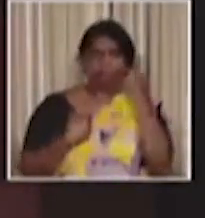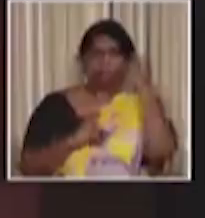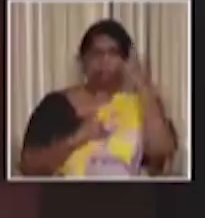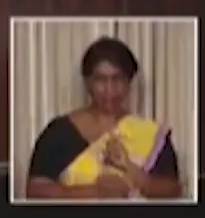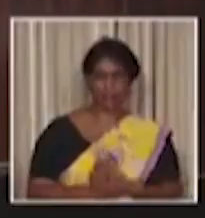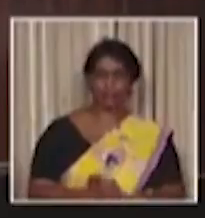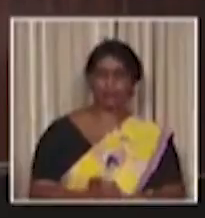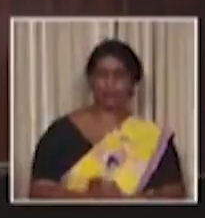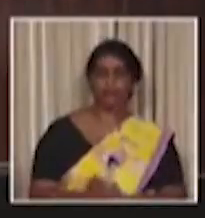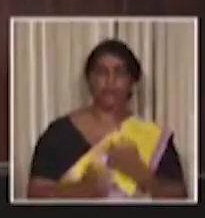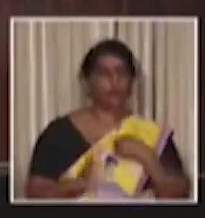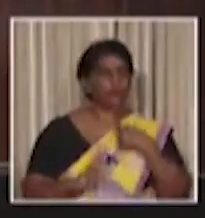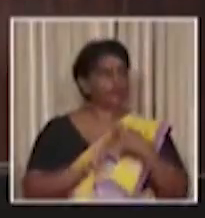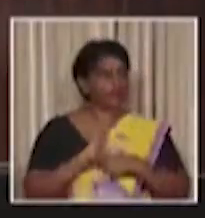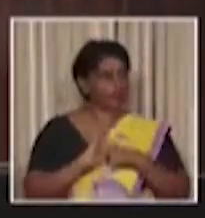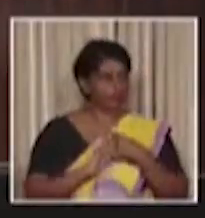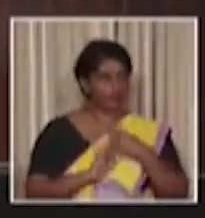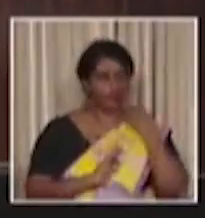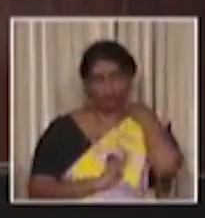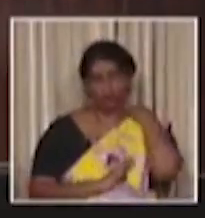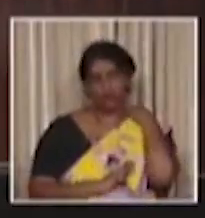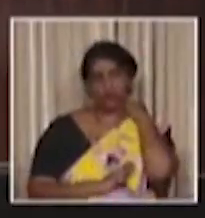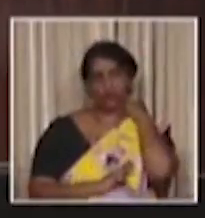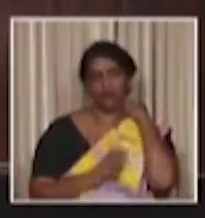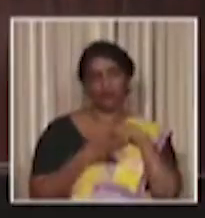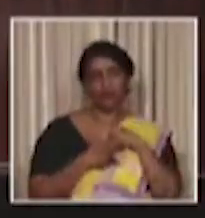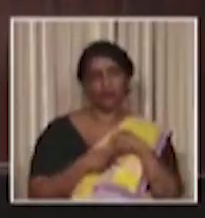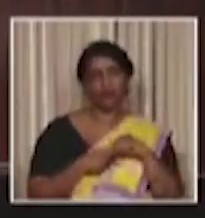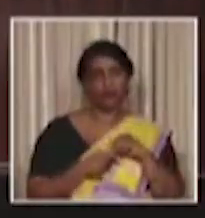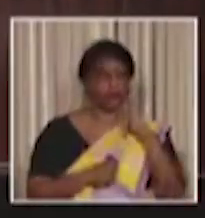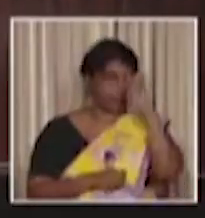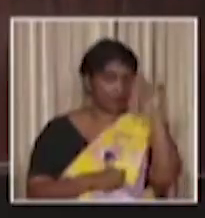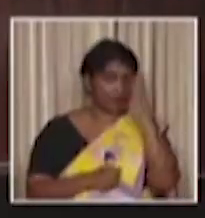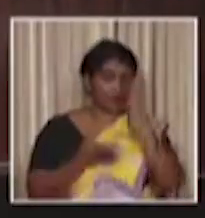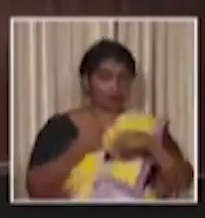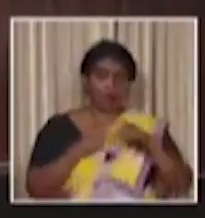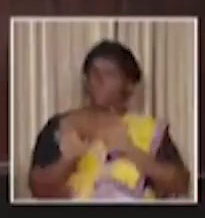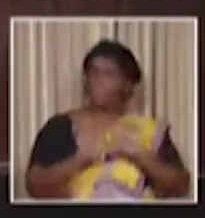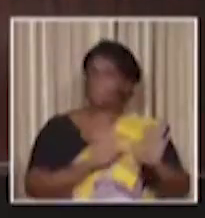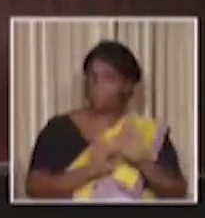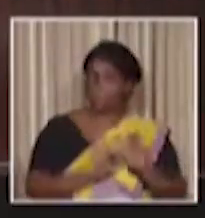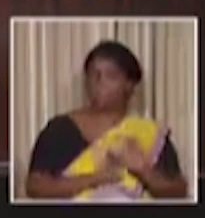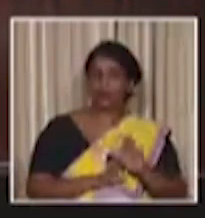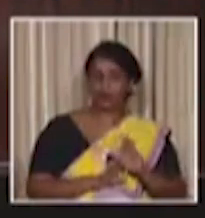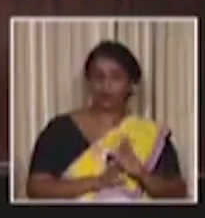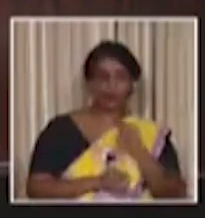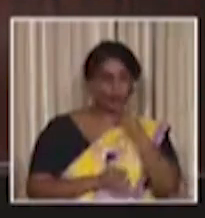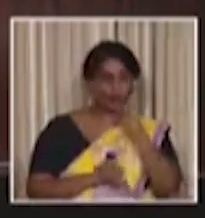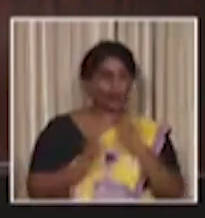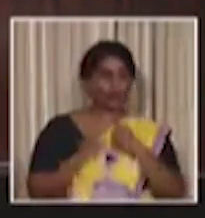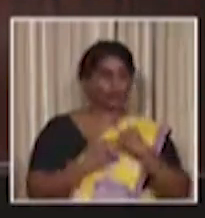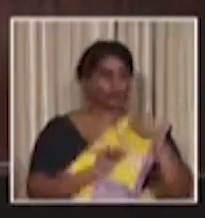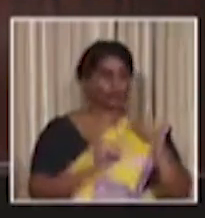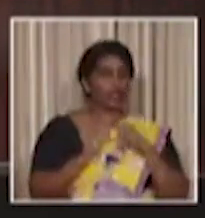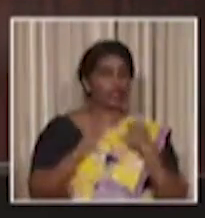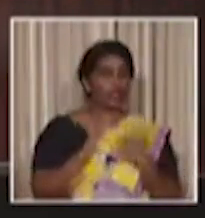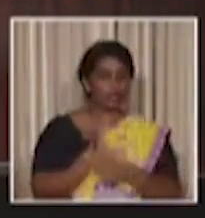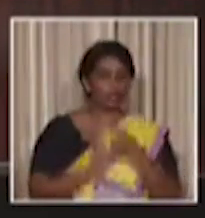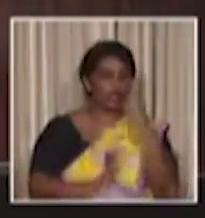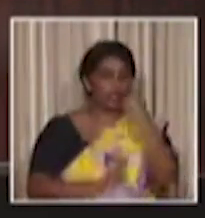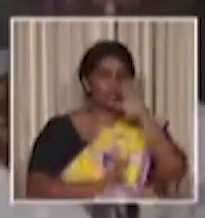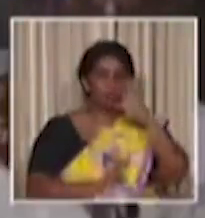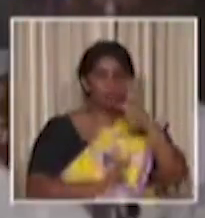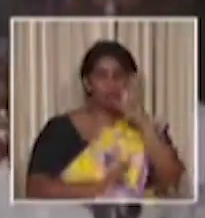නීතිය ගේන්න බැරි අපේ රටේ මත්ද්‍රව්‍ය පාලනය කිරීම සඳහා ආපු සක්‍රීය පනතක් තමයි